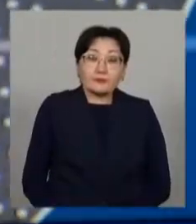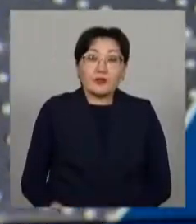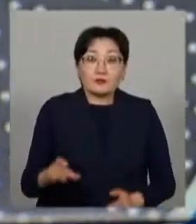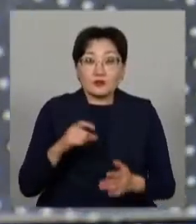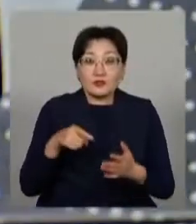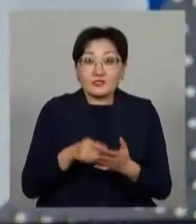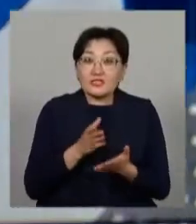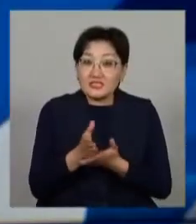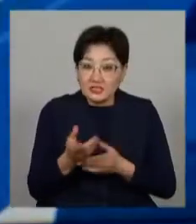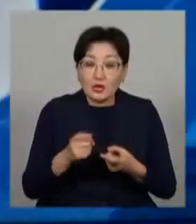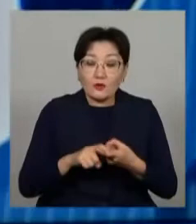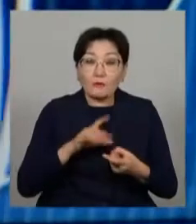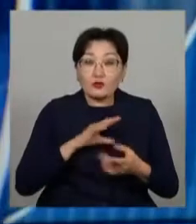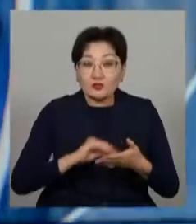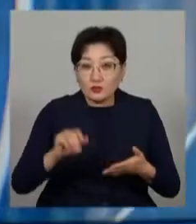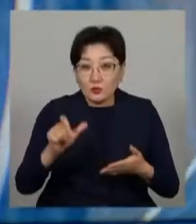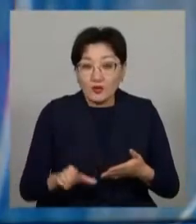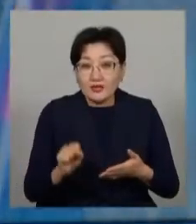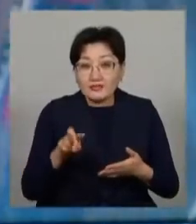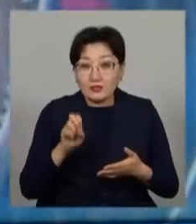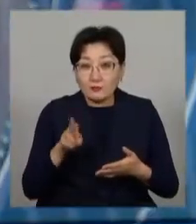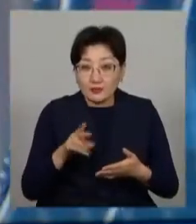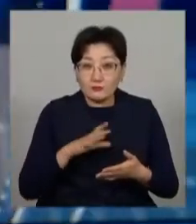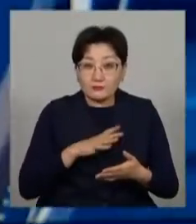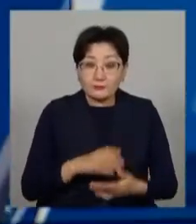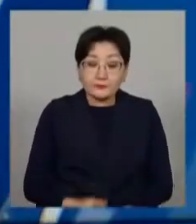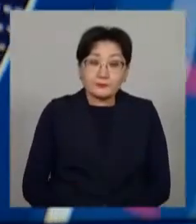Елордадан тікелей байланысқа шыққан әріптесім Асылбек Тойбек болатын.